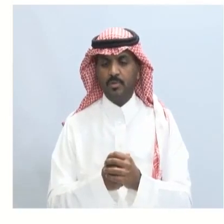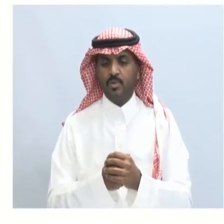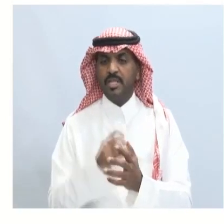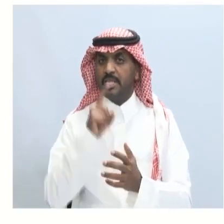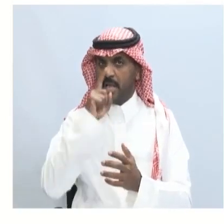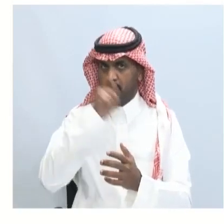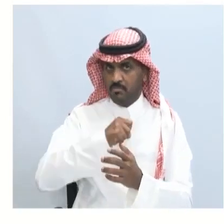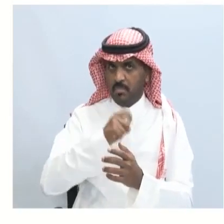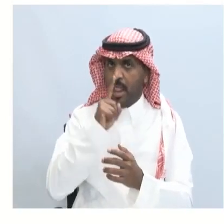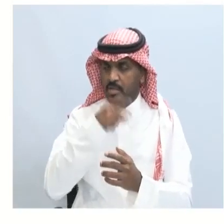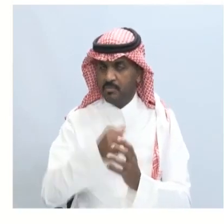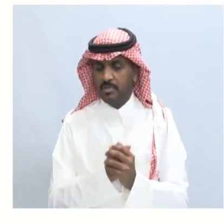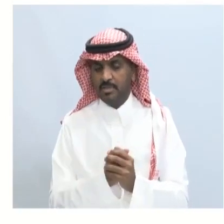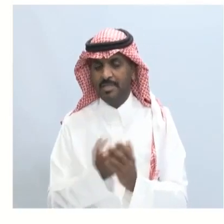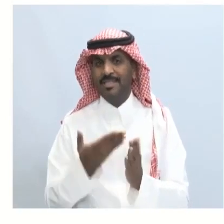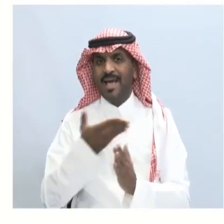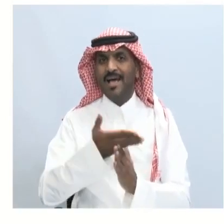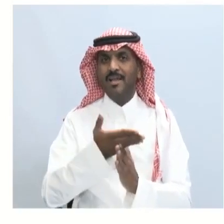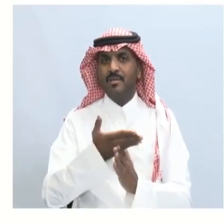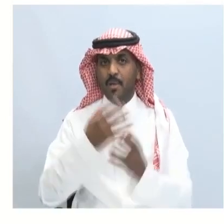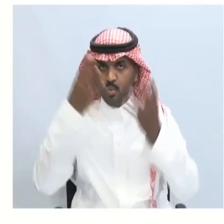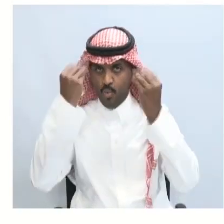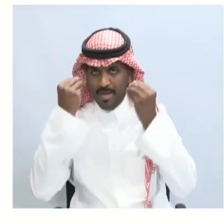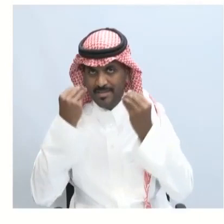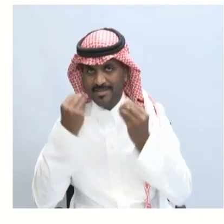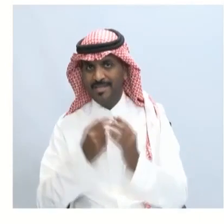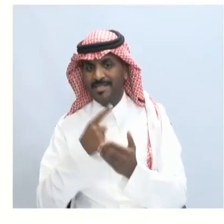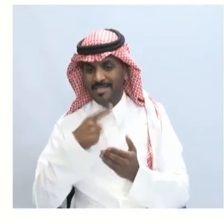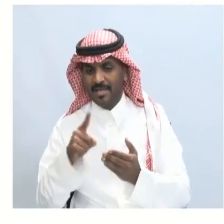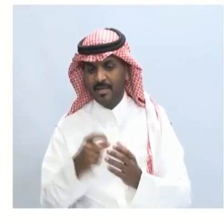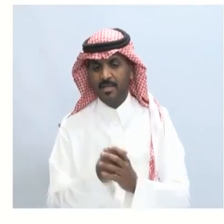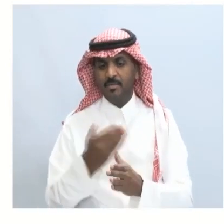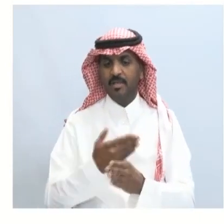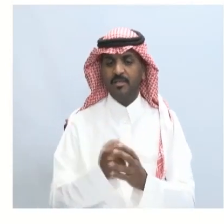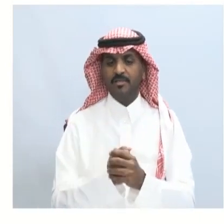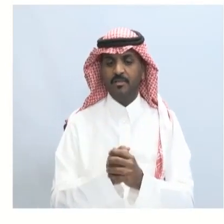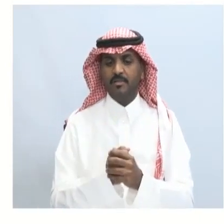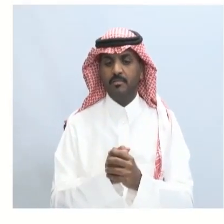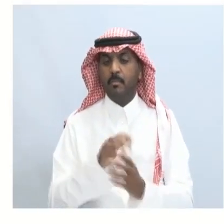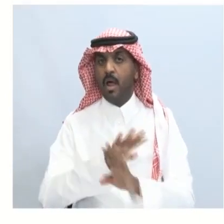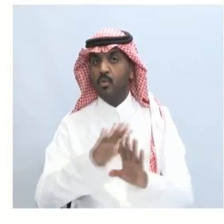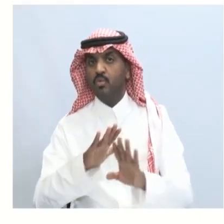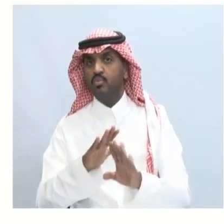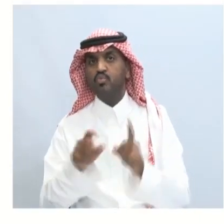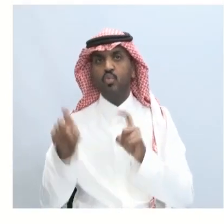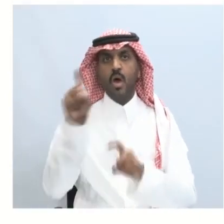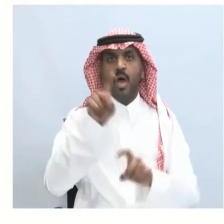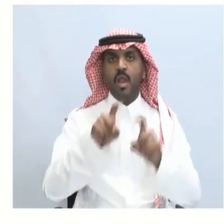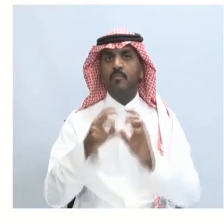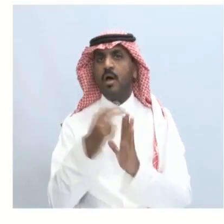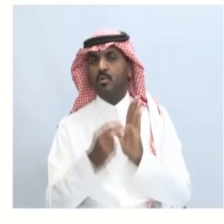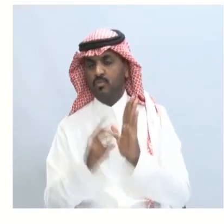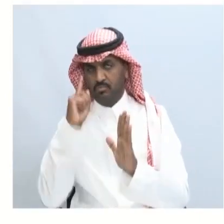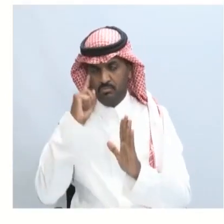يلتزم الشخص بادخال بيانات ماذا صحيحه لماذا تفاديا للمساء القانونيه